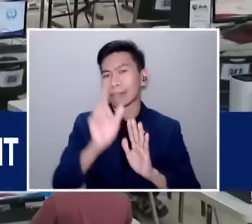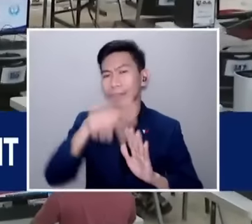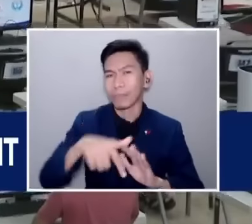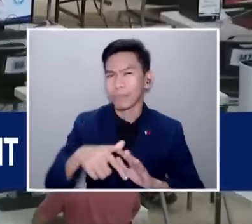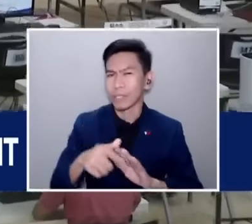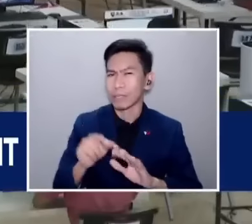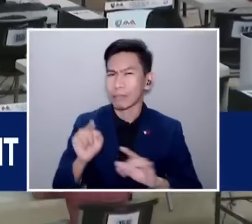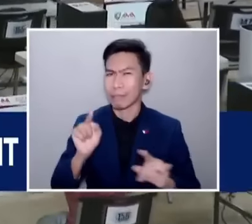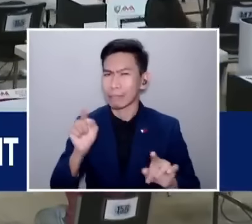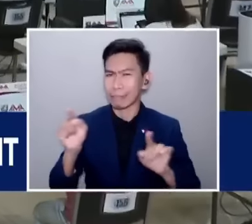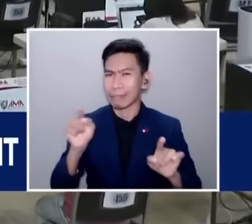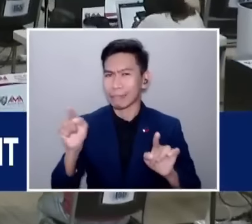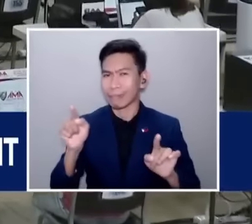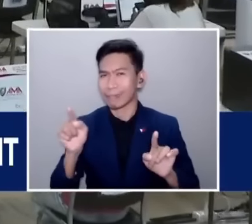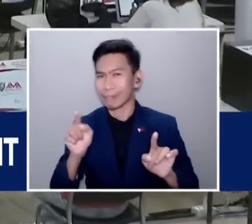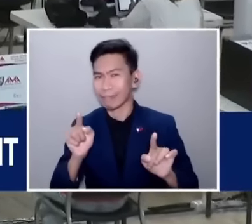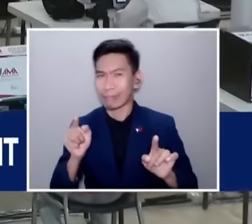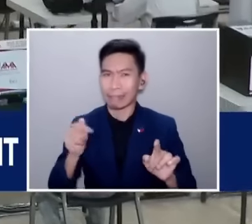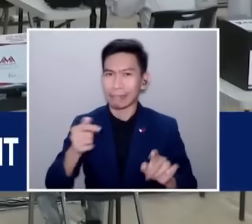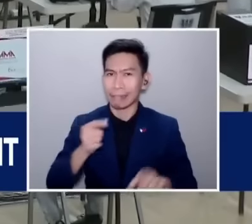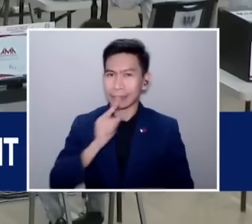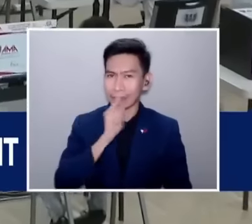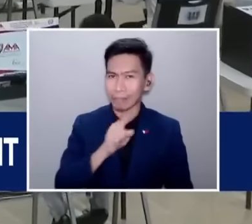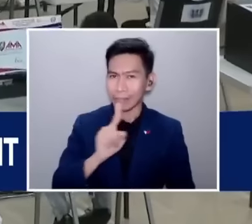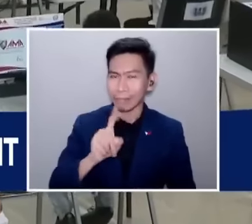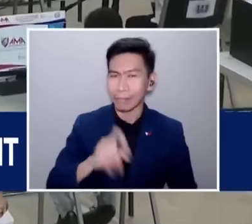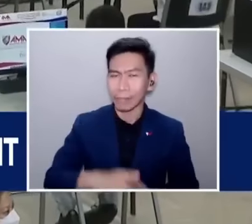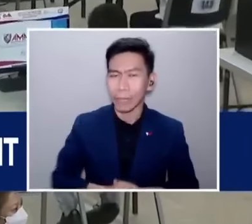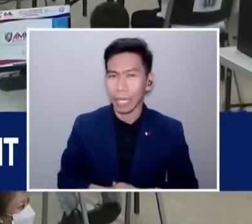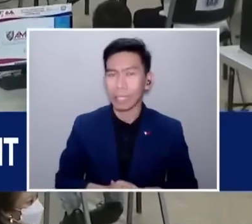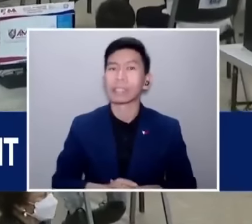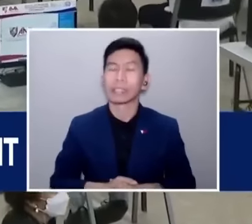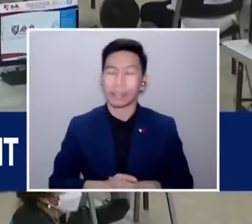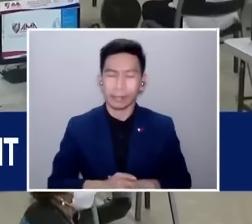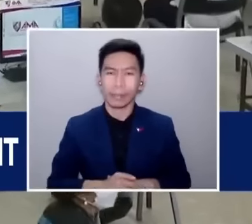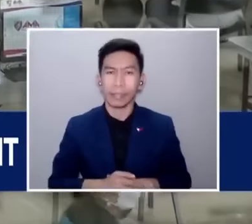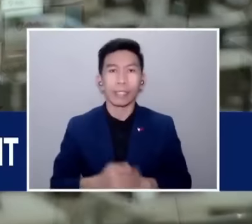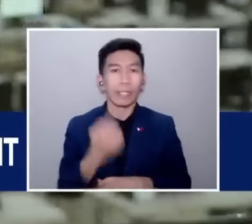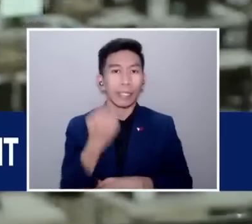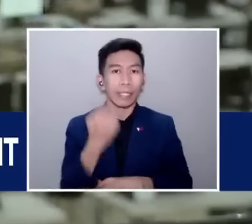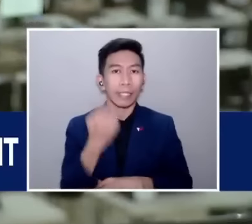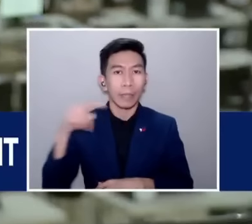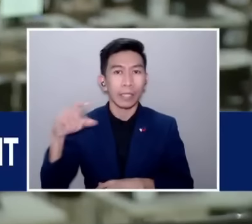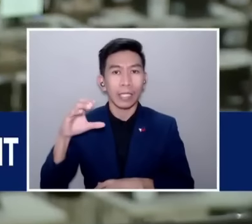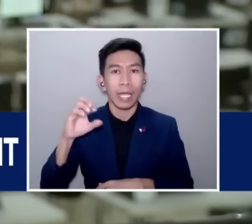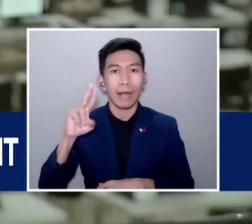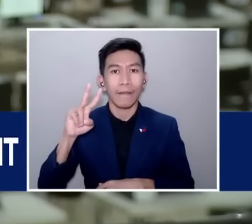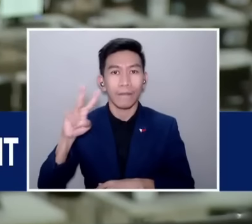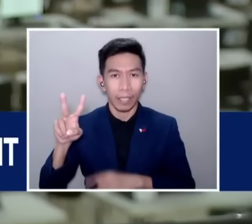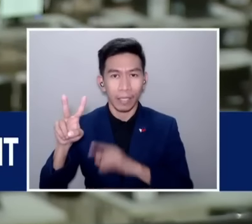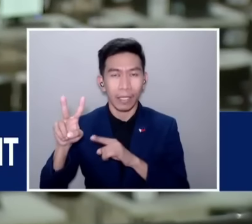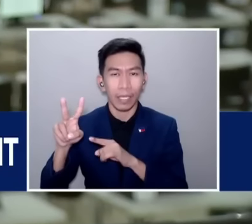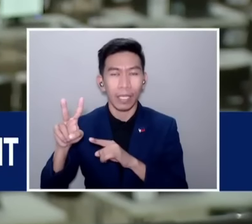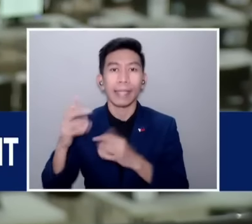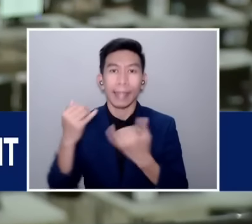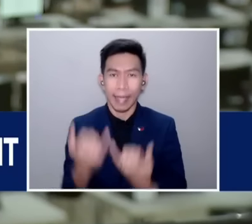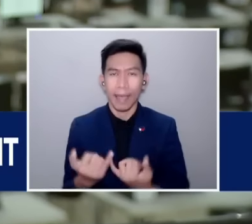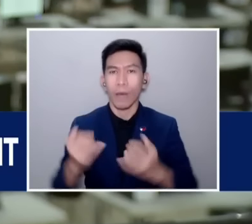Henry, lilinawin natin yan, no? Itong nakakaanunsyo ng PPCRB na pumapasok na ang data